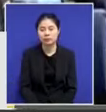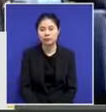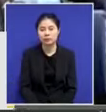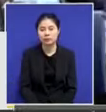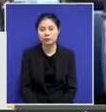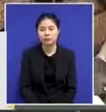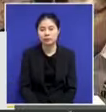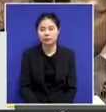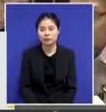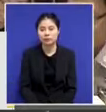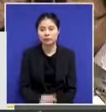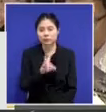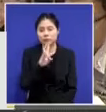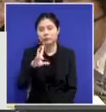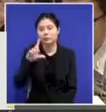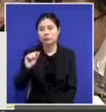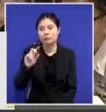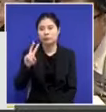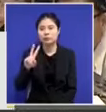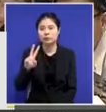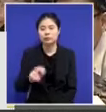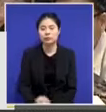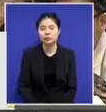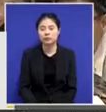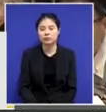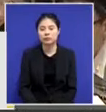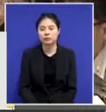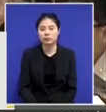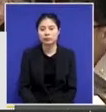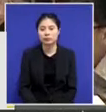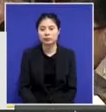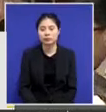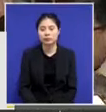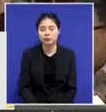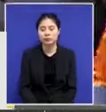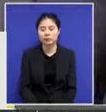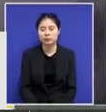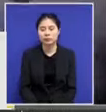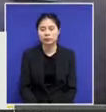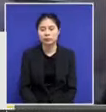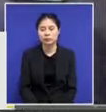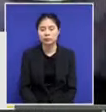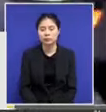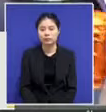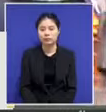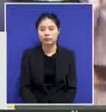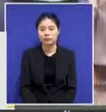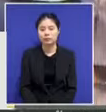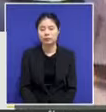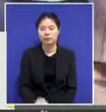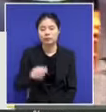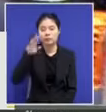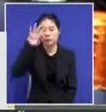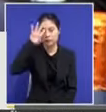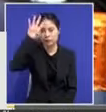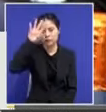ทธ์จันทร์โอชาครับ 722นายอับดุลอายีสาแมง นายธนาธรจึง